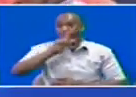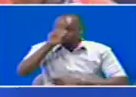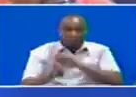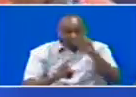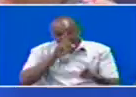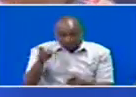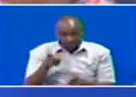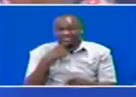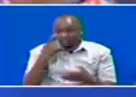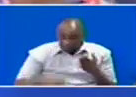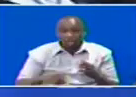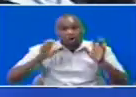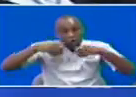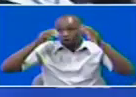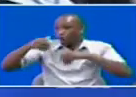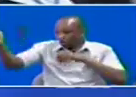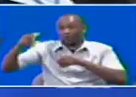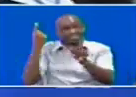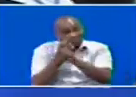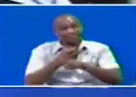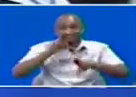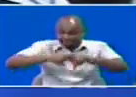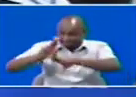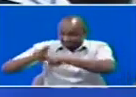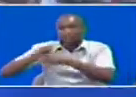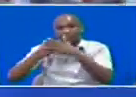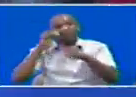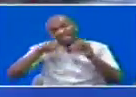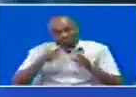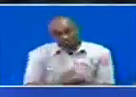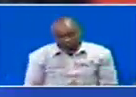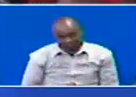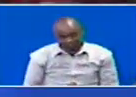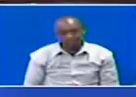Uki Pia mpango wa kuwaita wagombeaji wa mbalimbali kabla uchaguzi